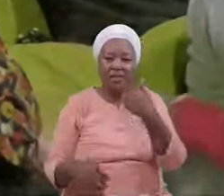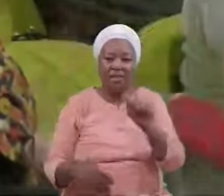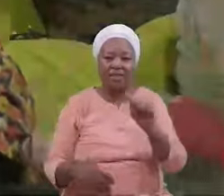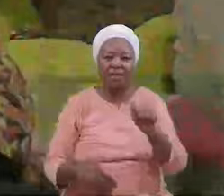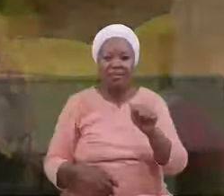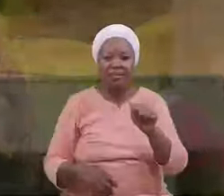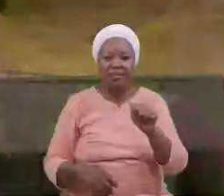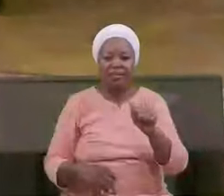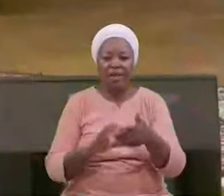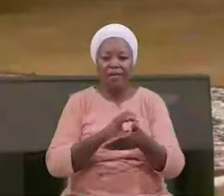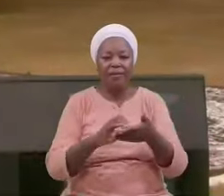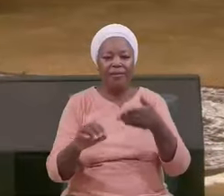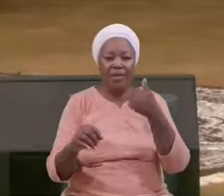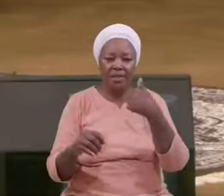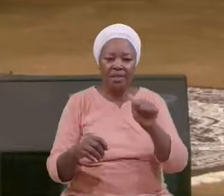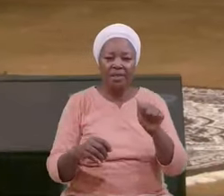verset 10.